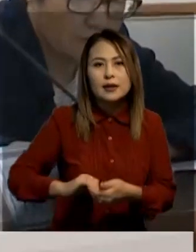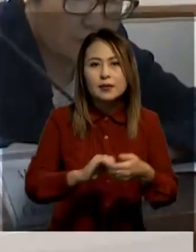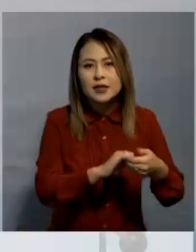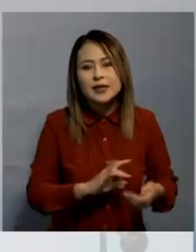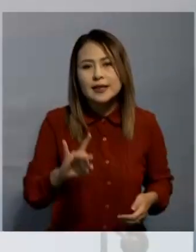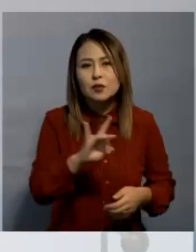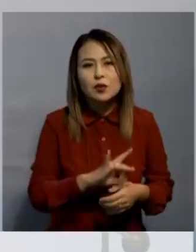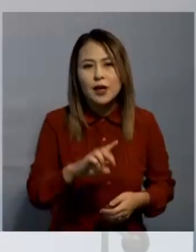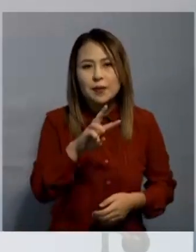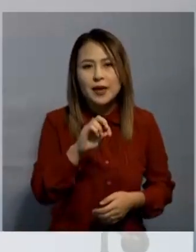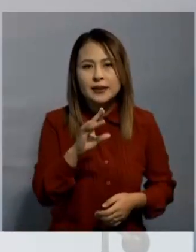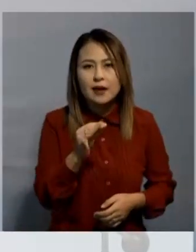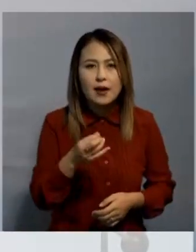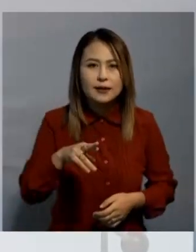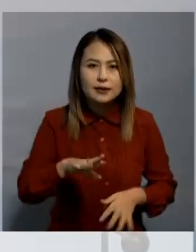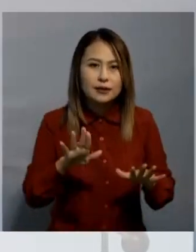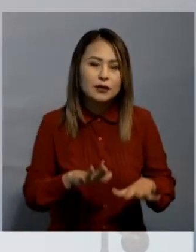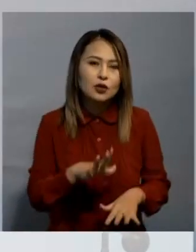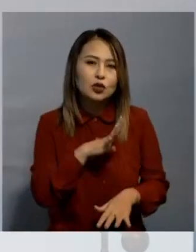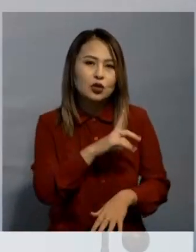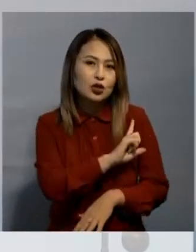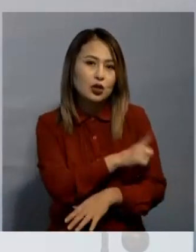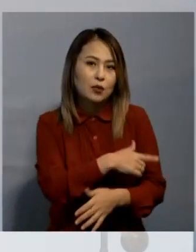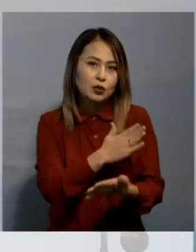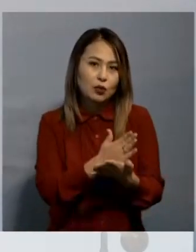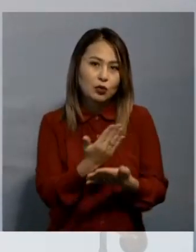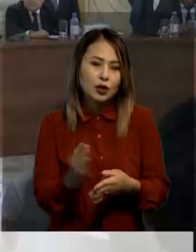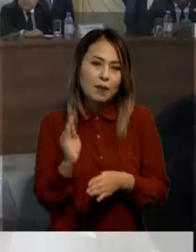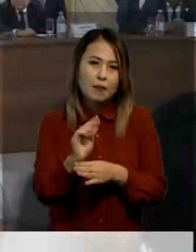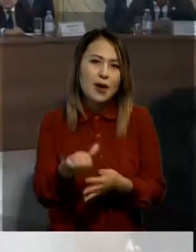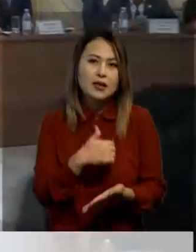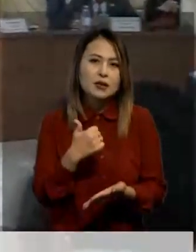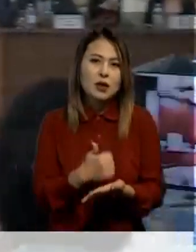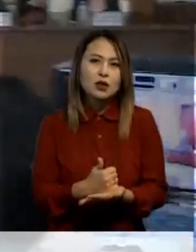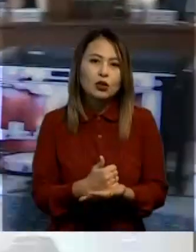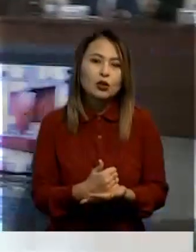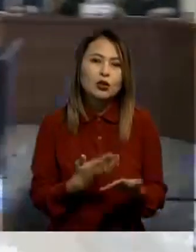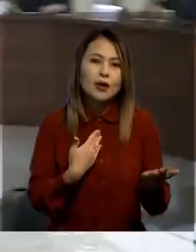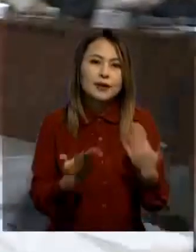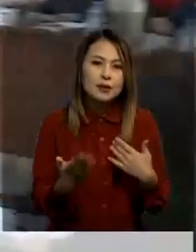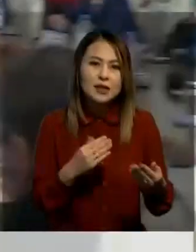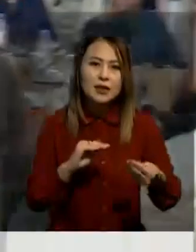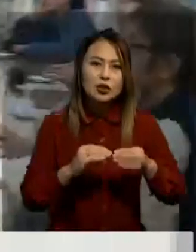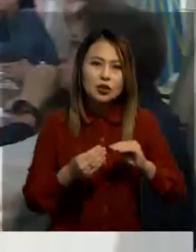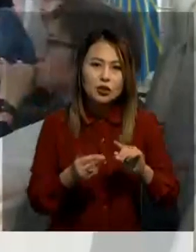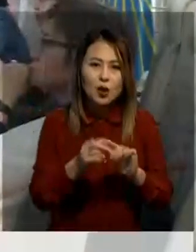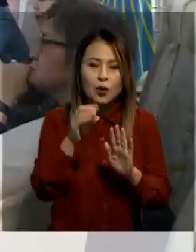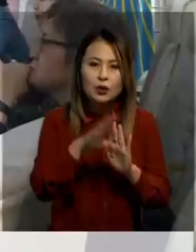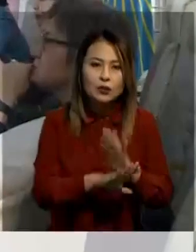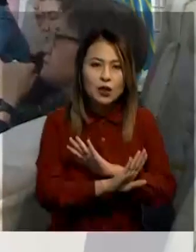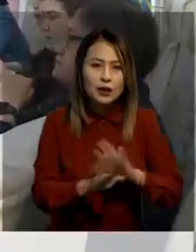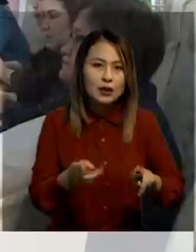халқы ассамблеясы республикалық медиация кеңесіндегілер күш салып отыр. Мұндағы басты мақсат ұлтараздық мәселелерді